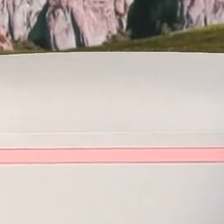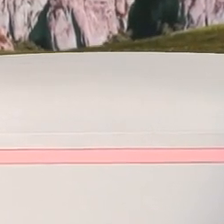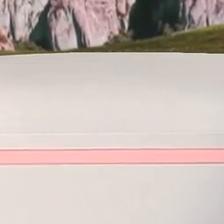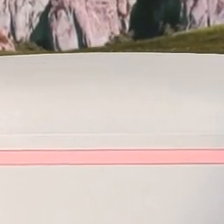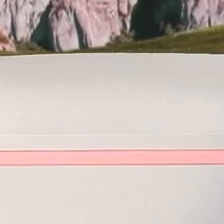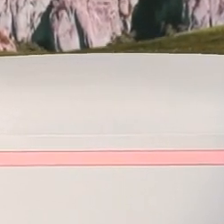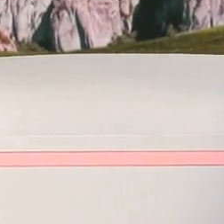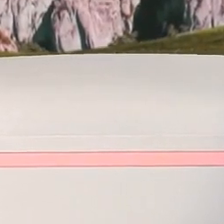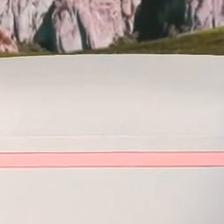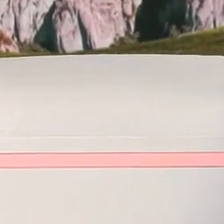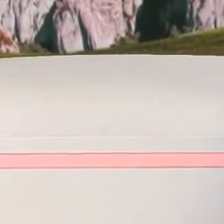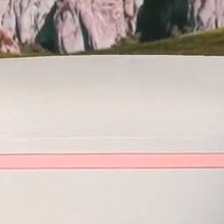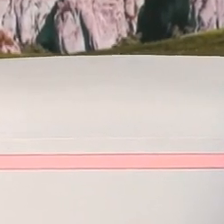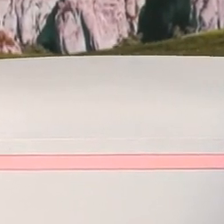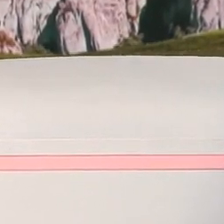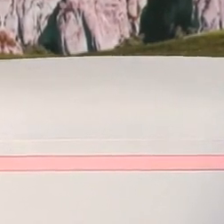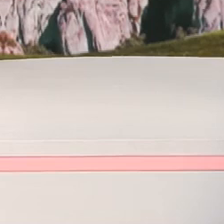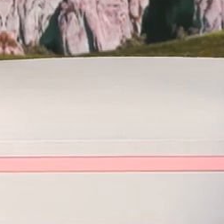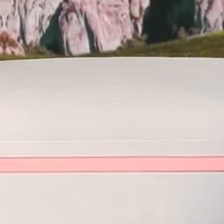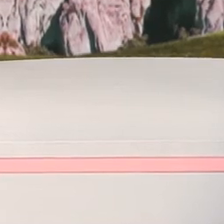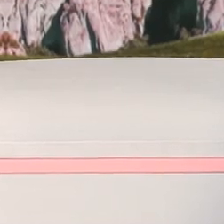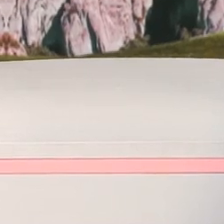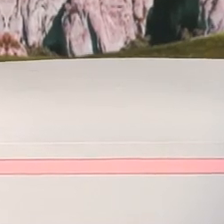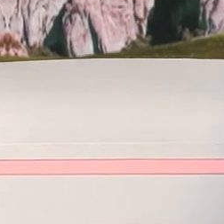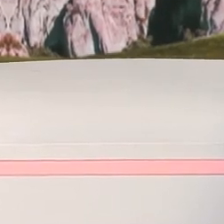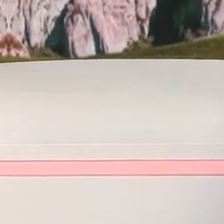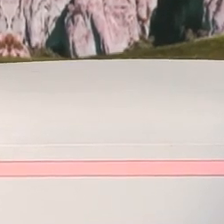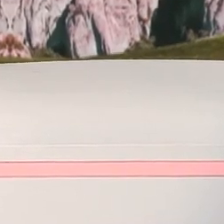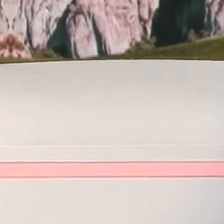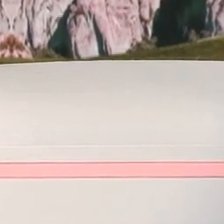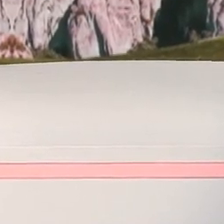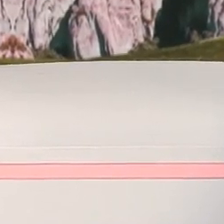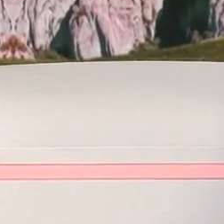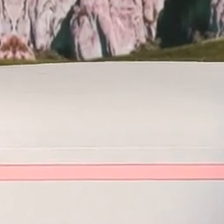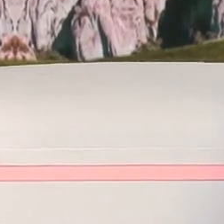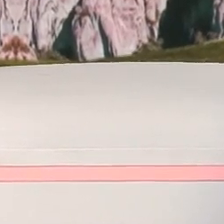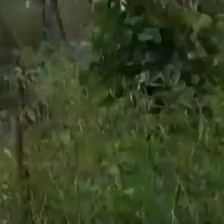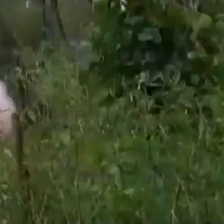cu o veritabilă blocadă. Deja 10 de zboruri au fost anulate și vorbim despre cele comerciale.